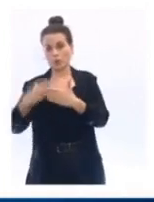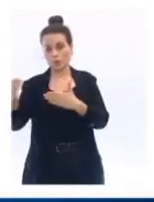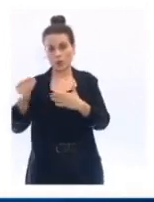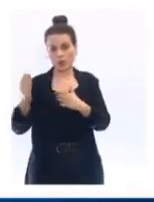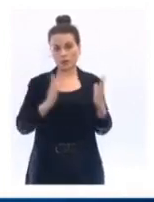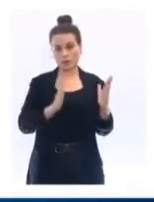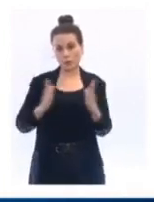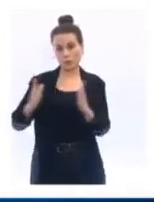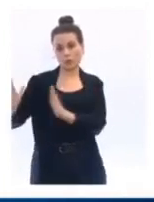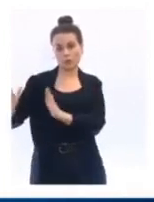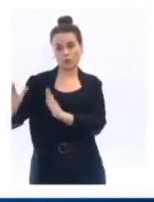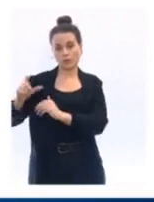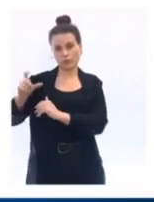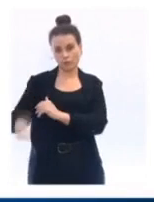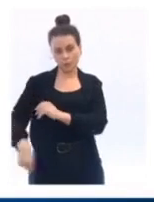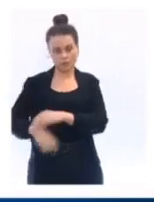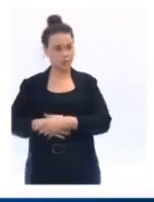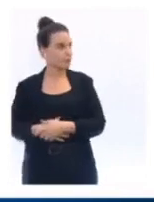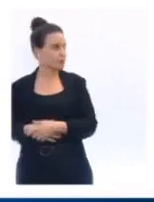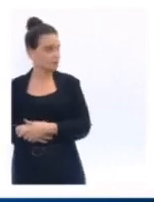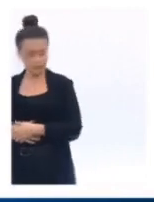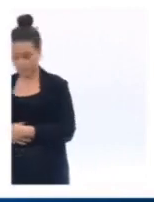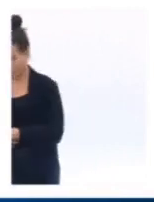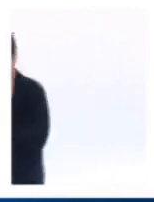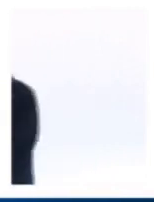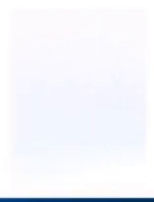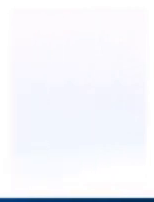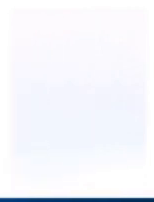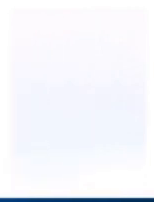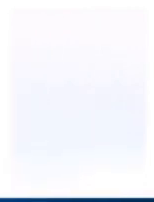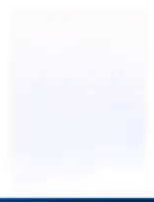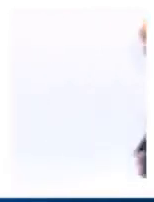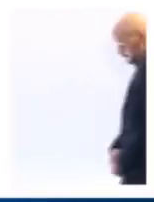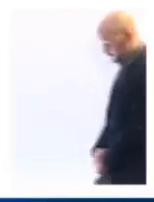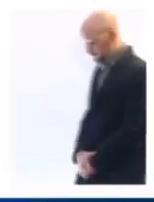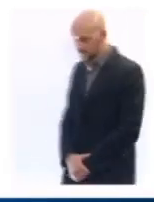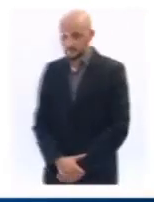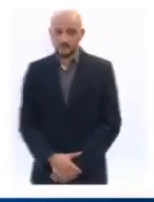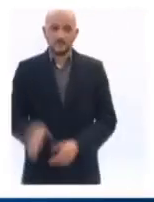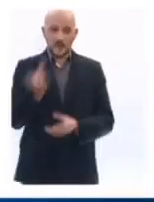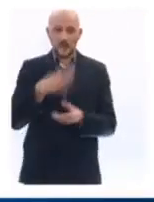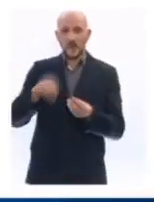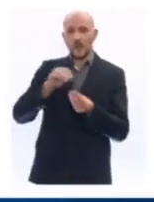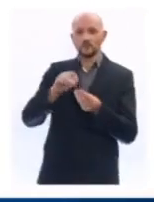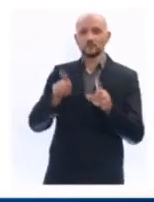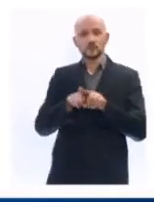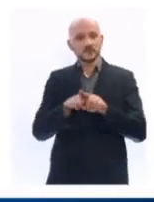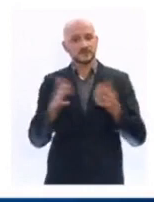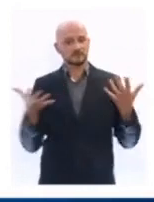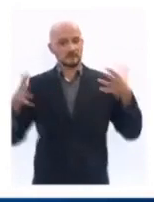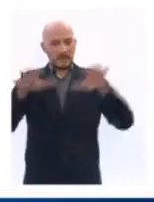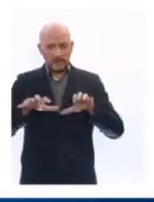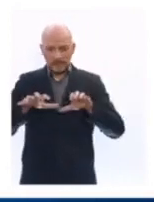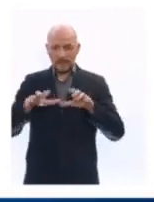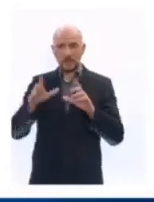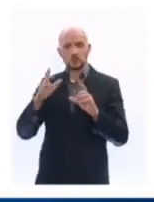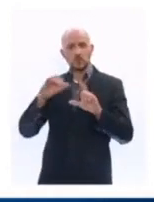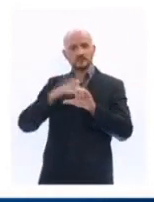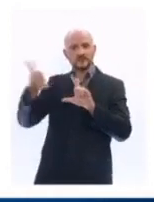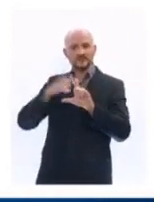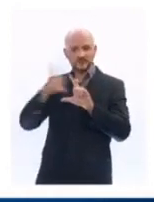pas autorisés. Les restaurants d'entreprise sont maintenus avec un protocole renforcé.